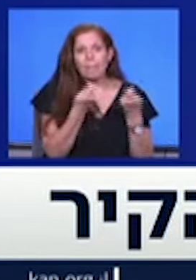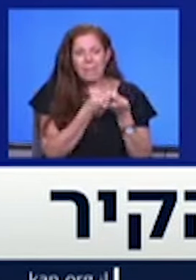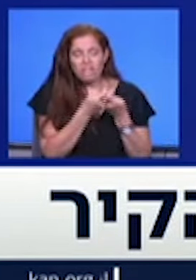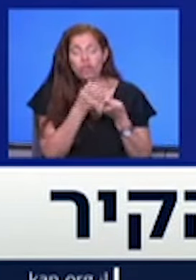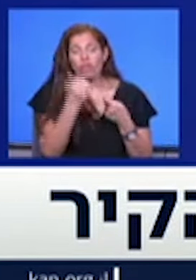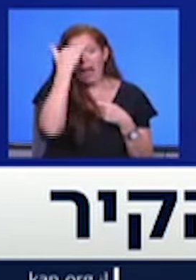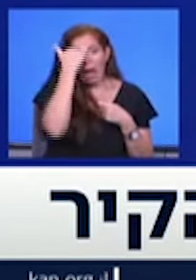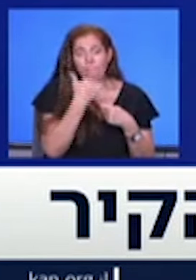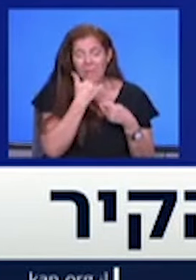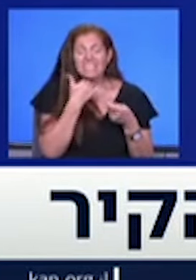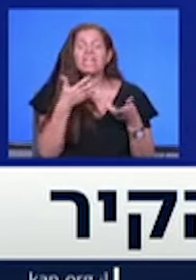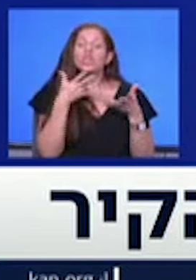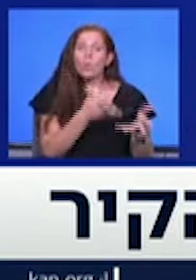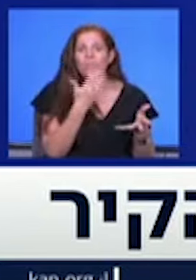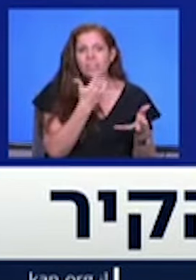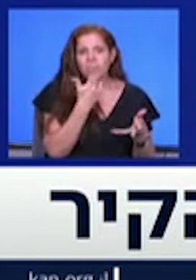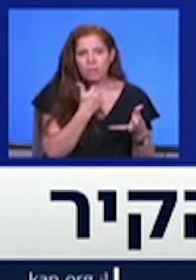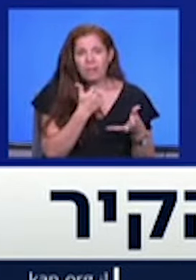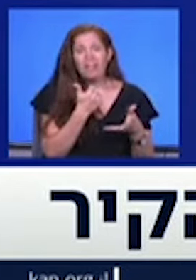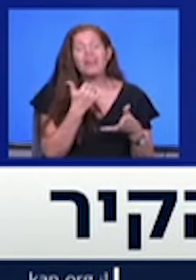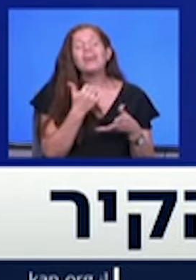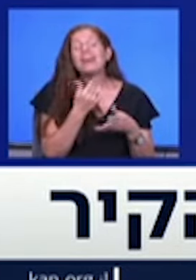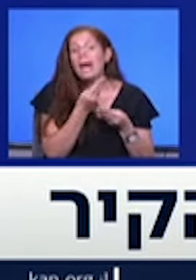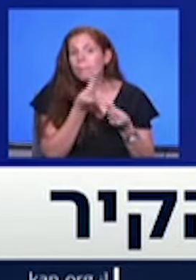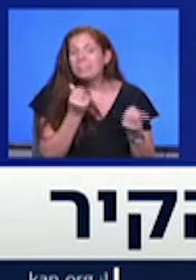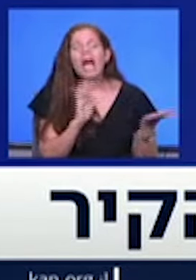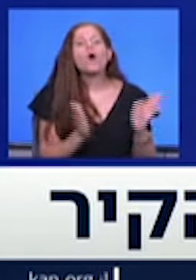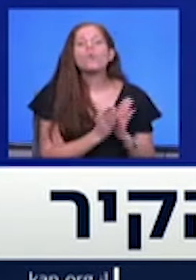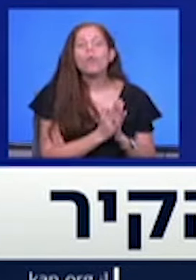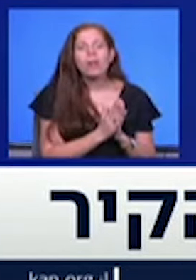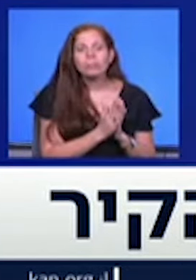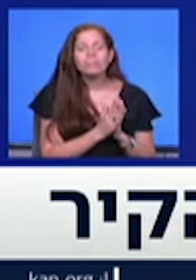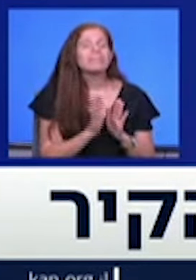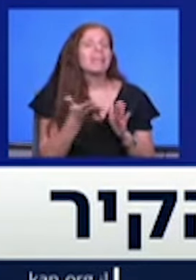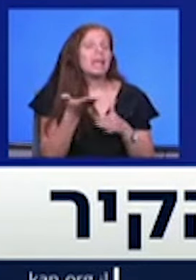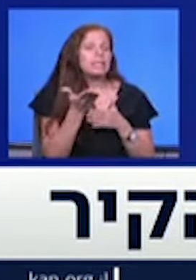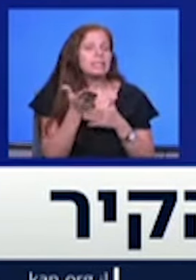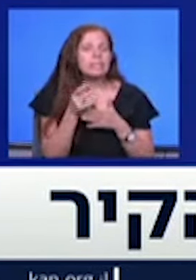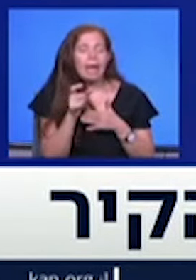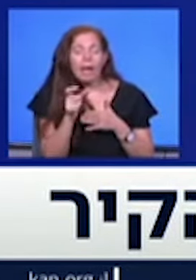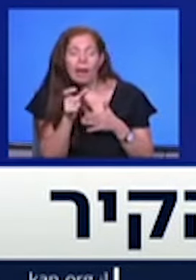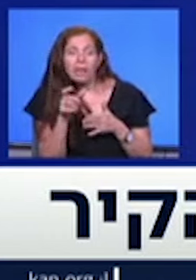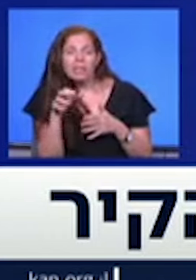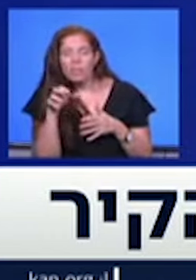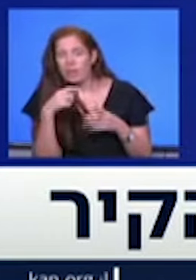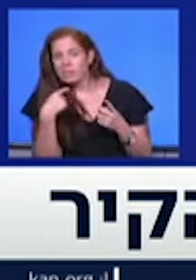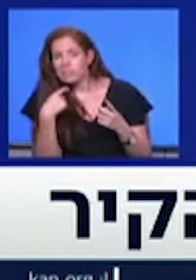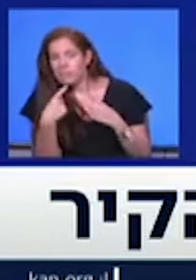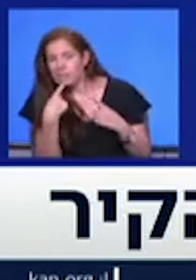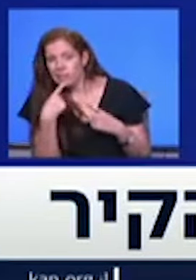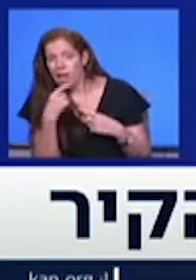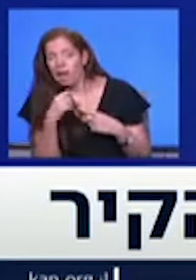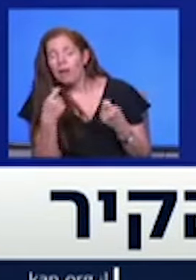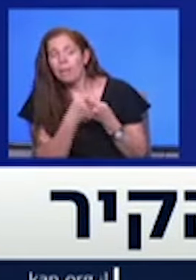לתקוף את ישראל? רמז, הכל. איזה חלק תפס השסע הפנימי בישראל והשיח על הסרבנות ביחס של